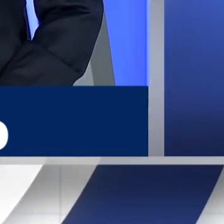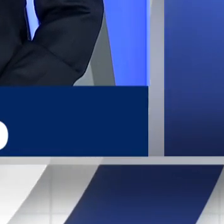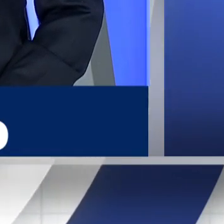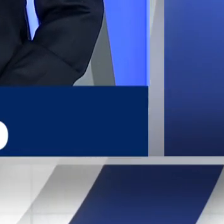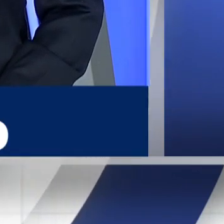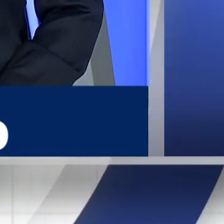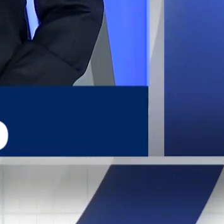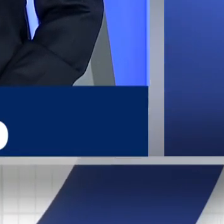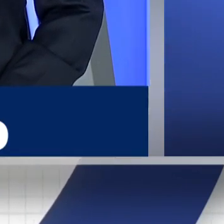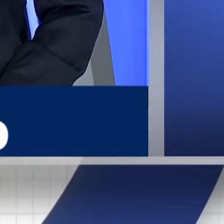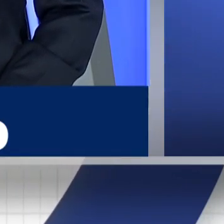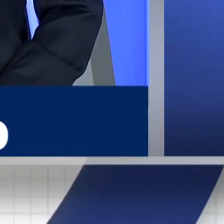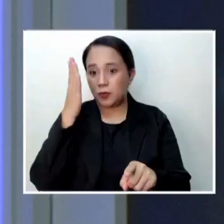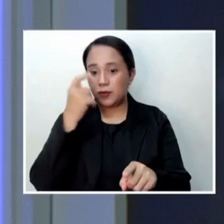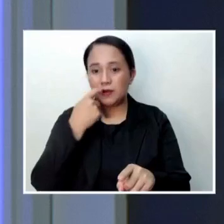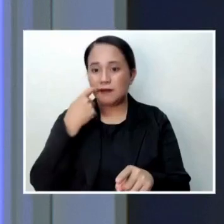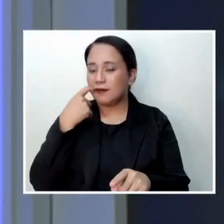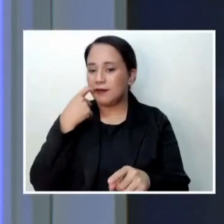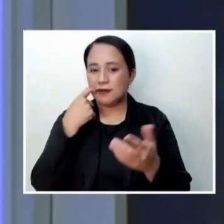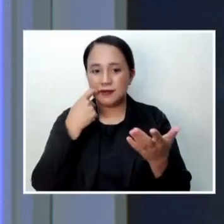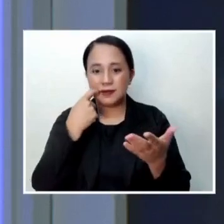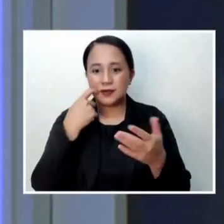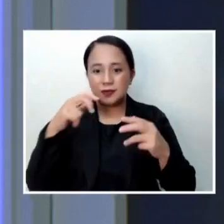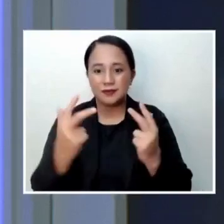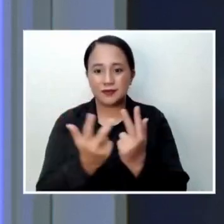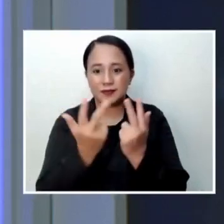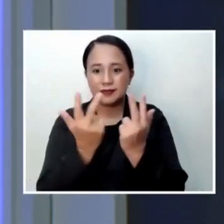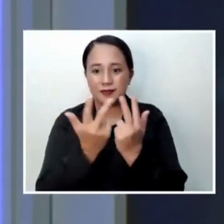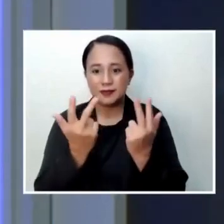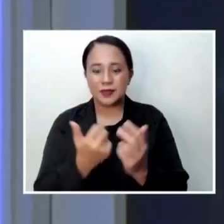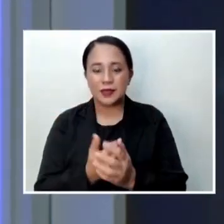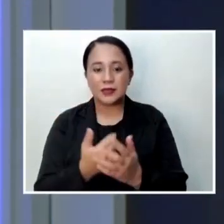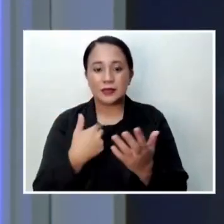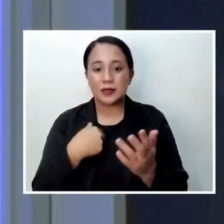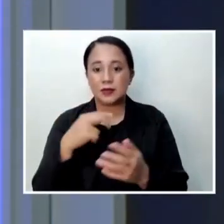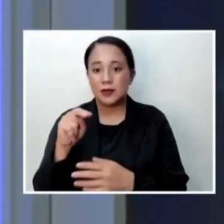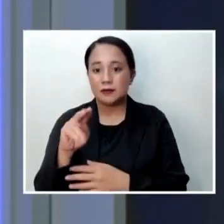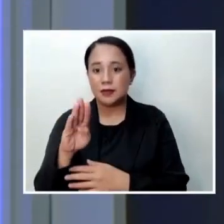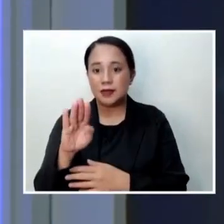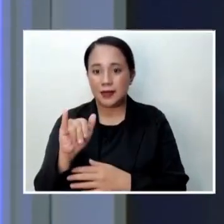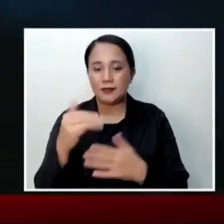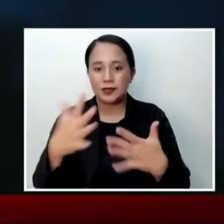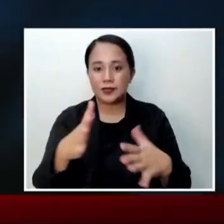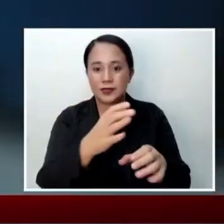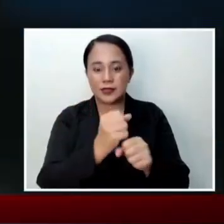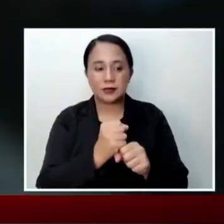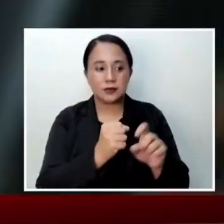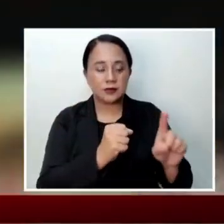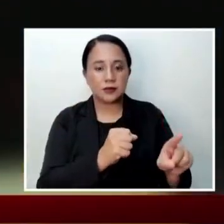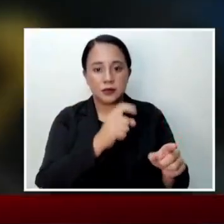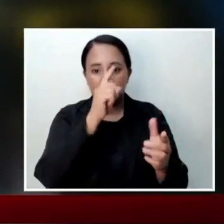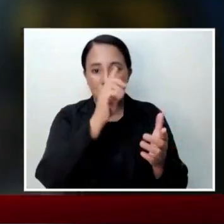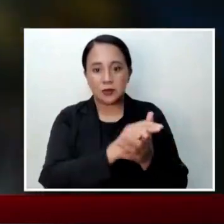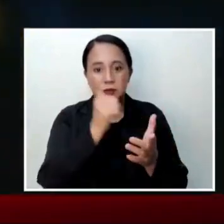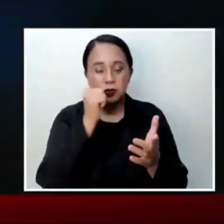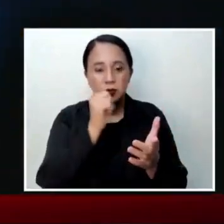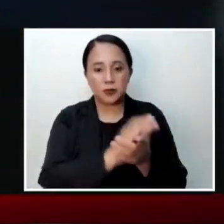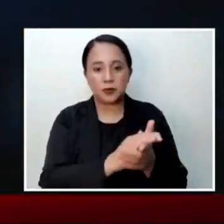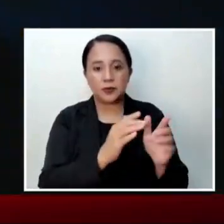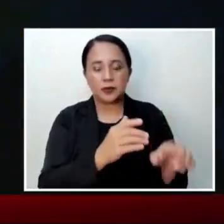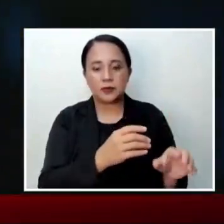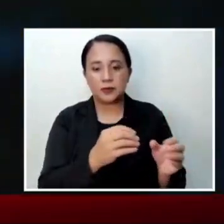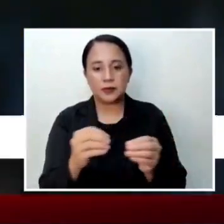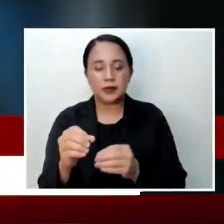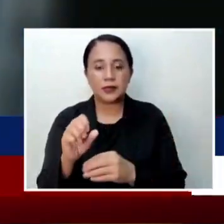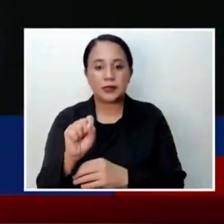sa online sabong. Nabawi na ng NBI ang sanggol sa isang mag-asawa sa ginawang operasyon sa Santa